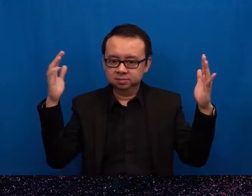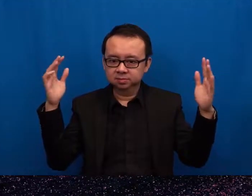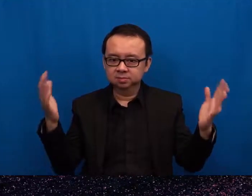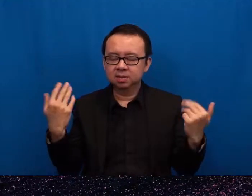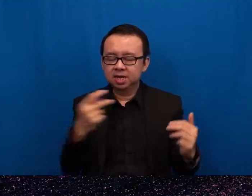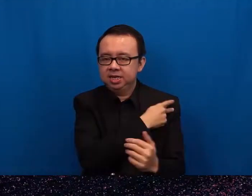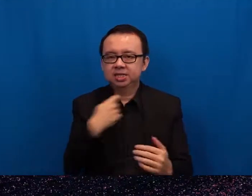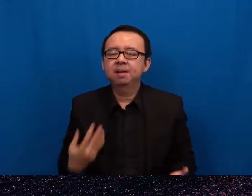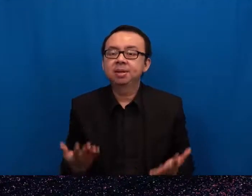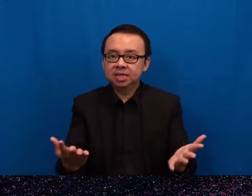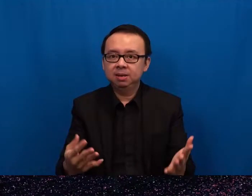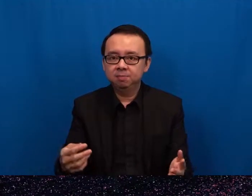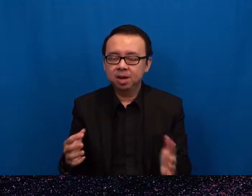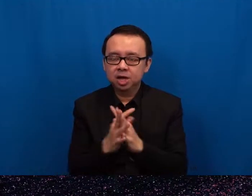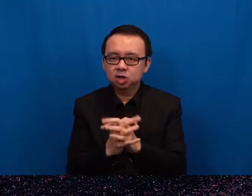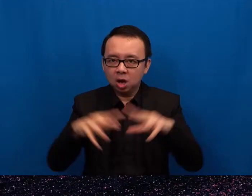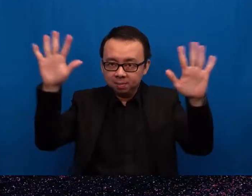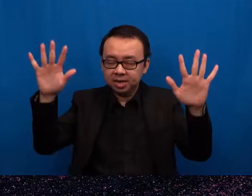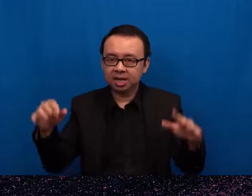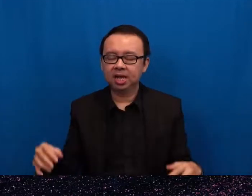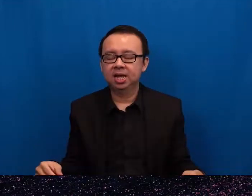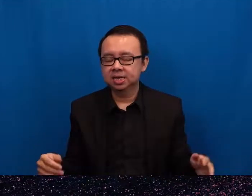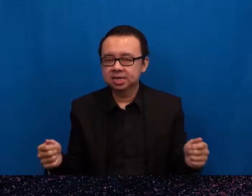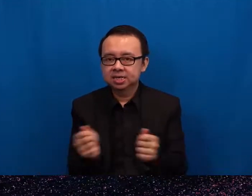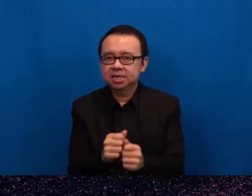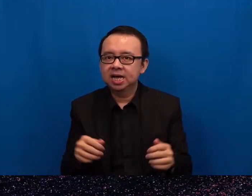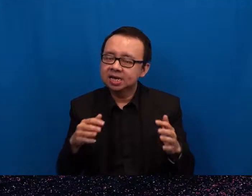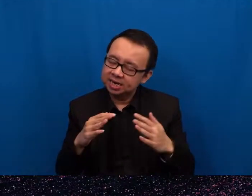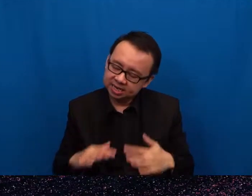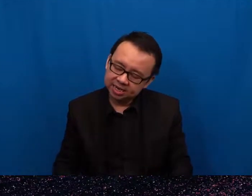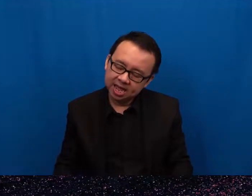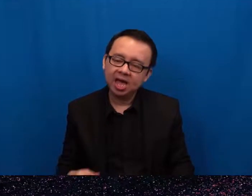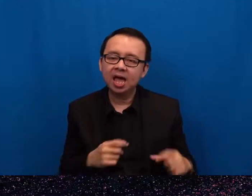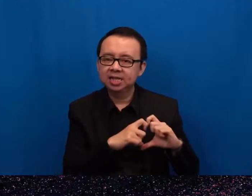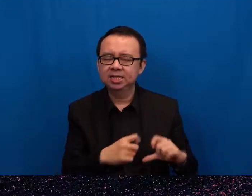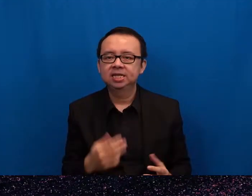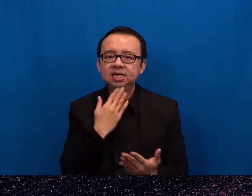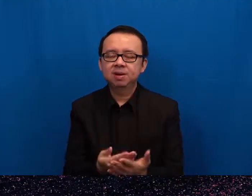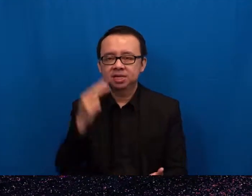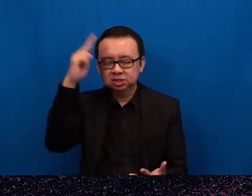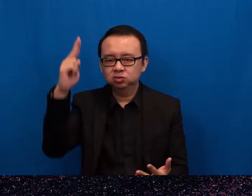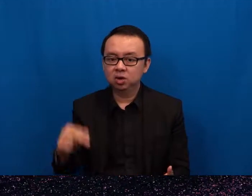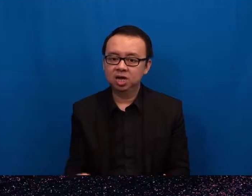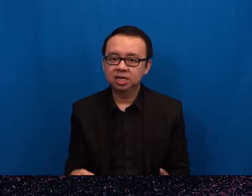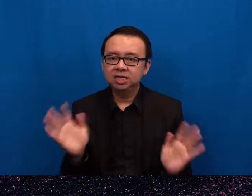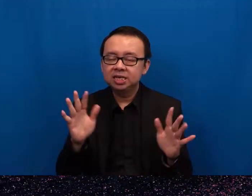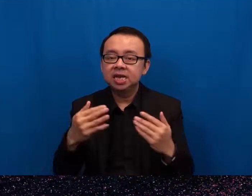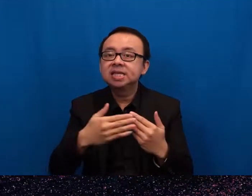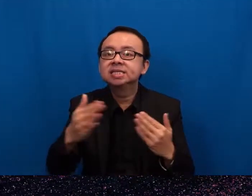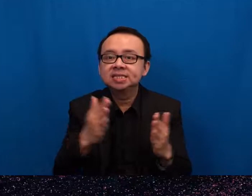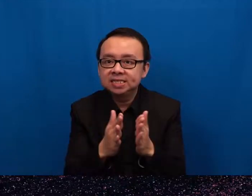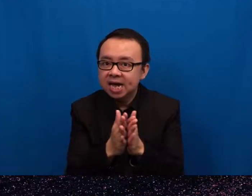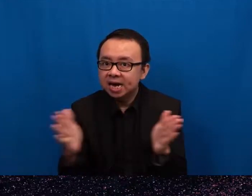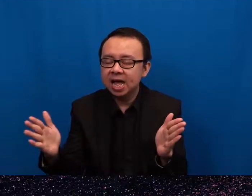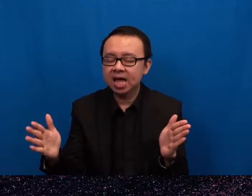Mari kita menerima doa berkat ini dengan rendah hati di hadapan Tuhan. Angkat tangan. Terima kasih Tuhan. Tidak ada jarak sekali lagi. Thank